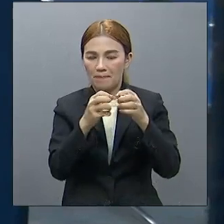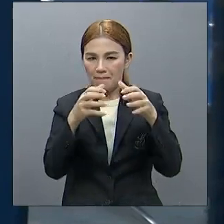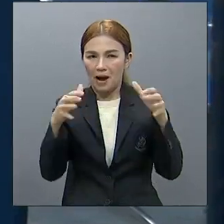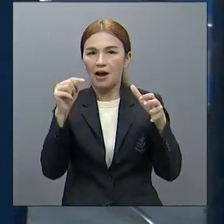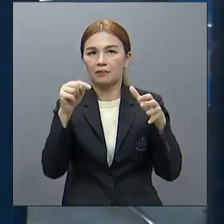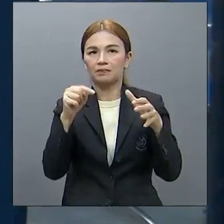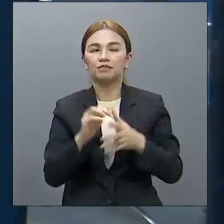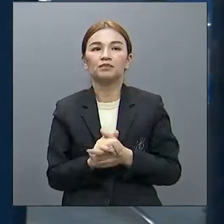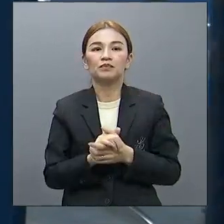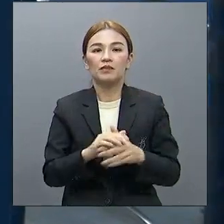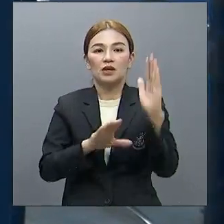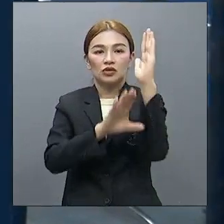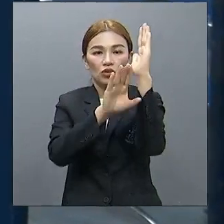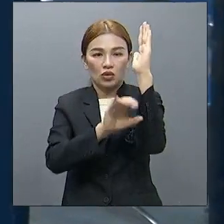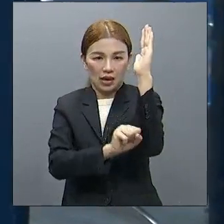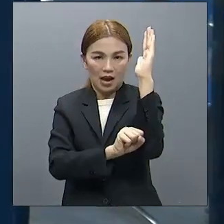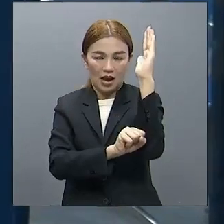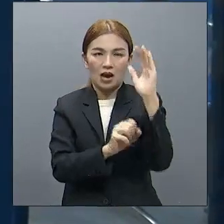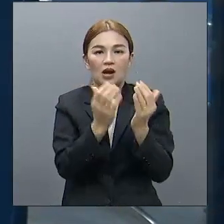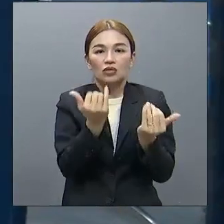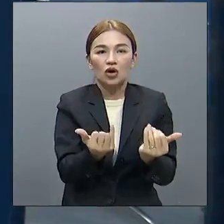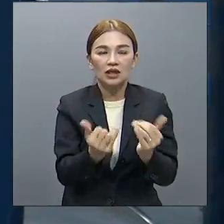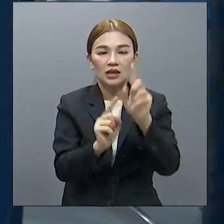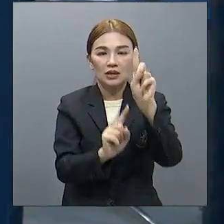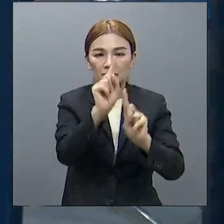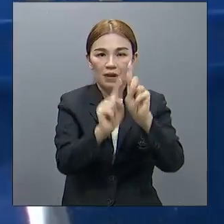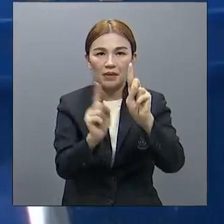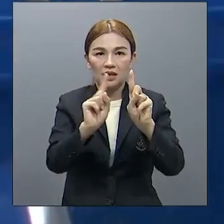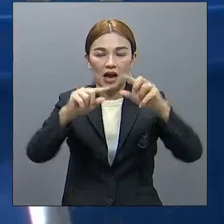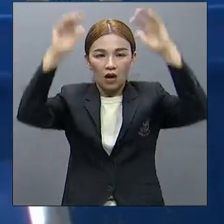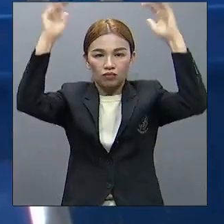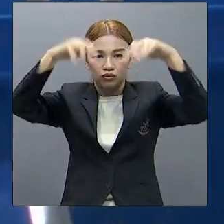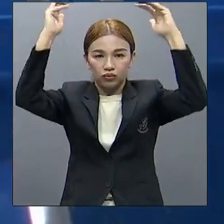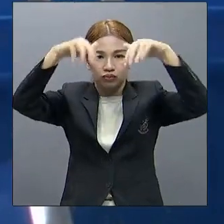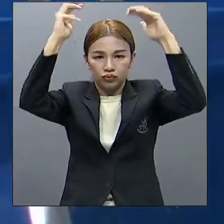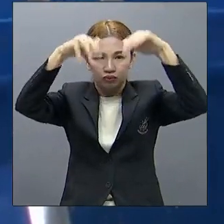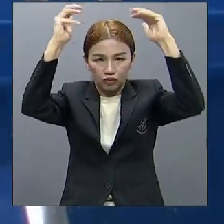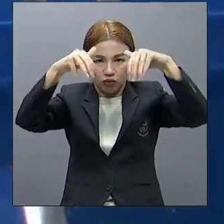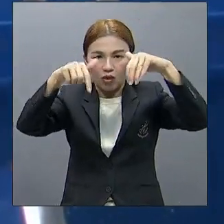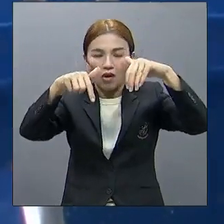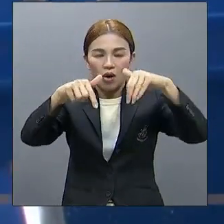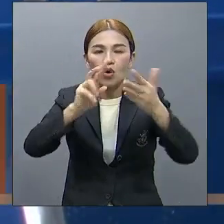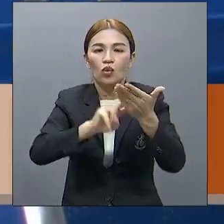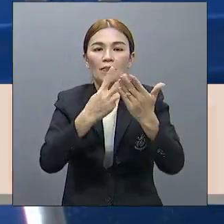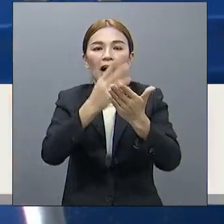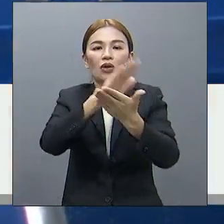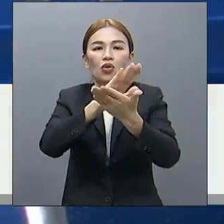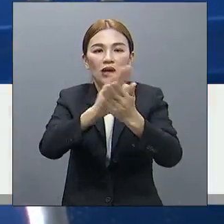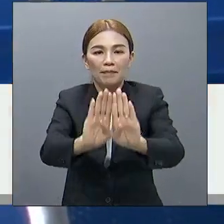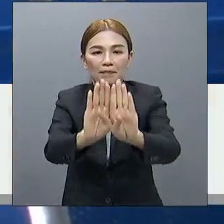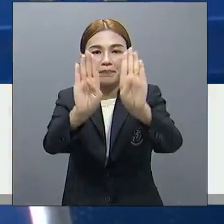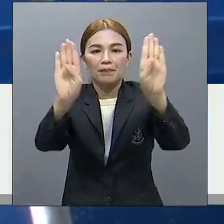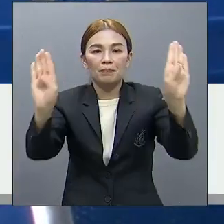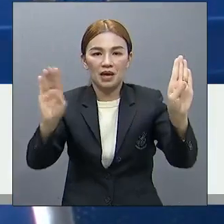ที่จังหวัดสงขลานะคะระยะนี้ประเมินว่าฝนตกชุกค่ะแล้วก็เป็นช่วงเปิดภาคเรียนทำให้